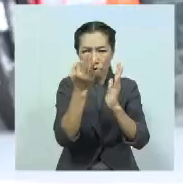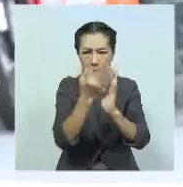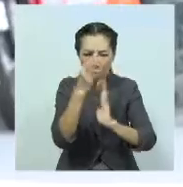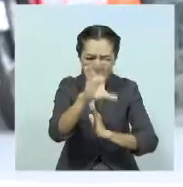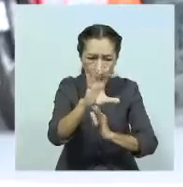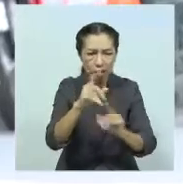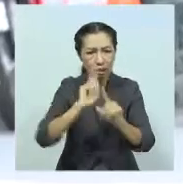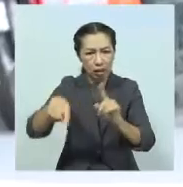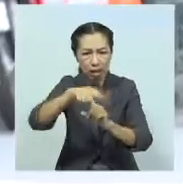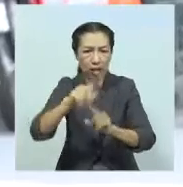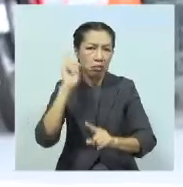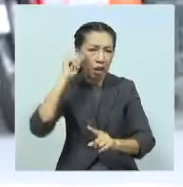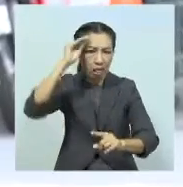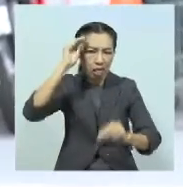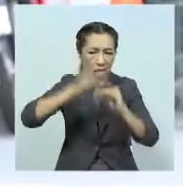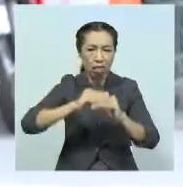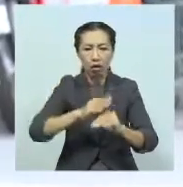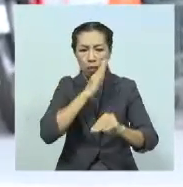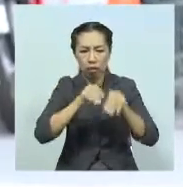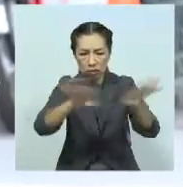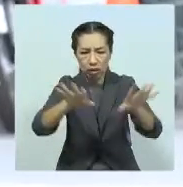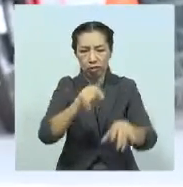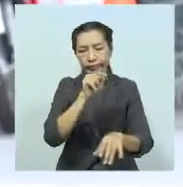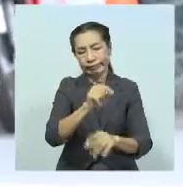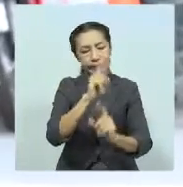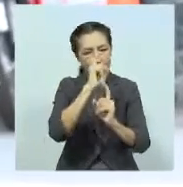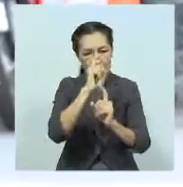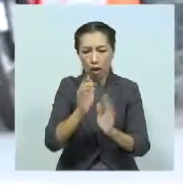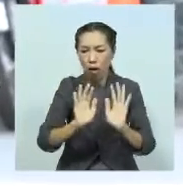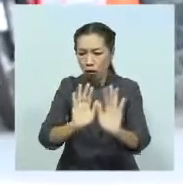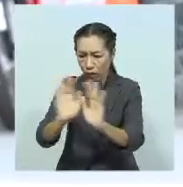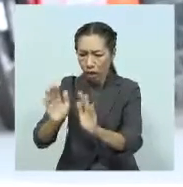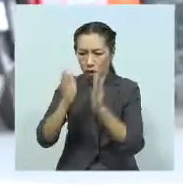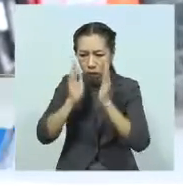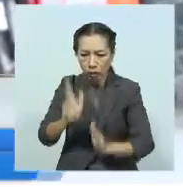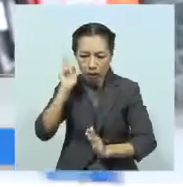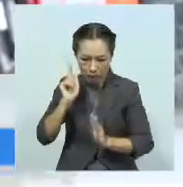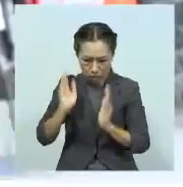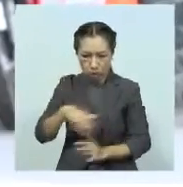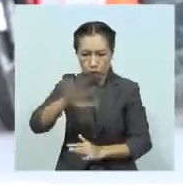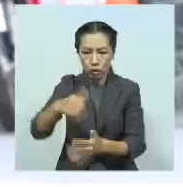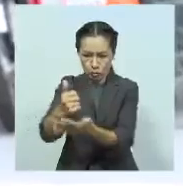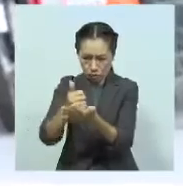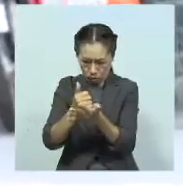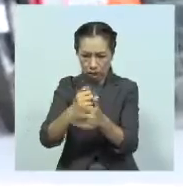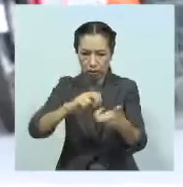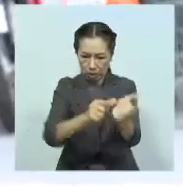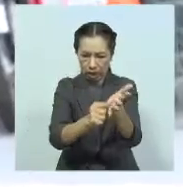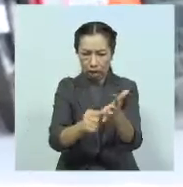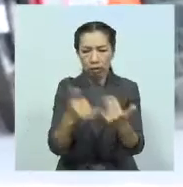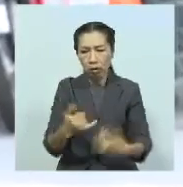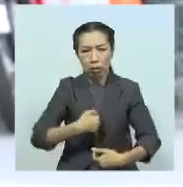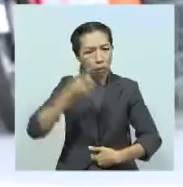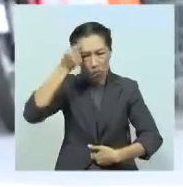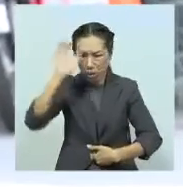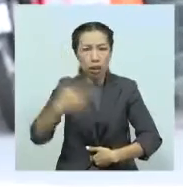นะครับมันก็เป็นอันตรายนะนั่นผมก็ฝากพวกเราช่วยกันแก้ไขด้วยหลายเรื่องมันมีประเด็นเวลานี้ผมก็ไม่ทราบว่าทำมาเพื่ออะ